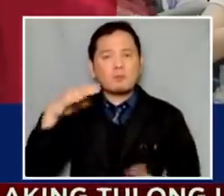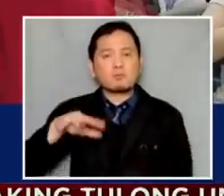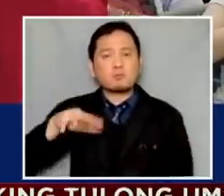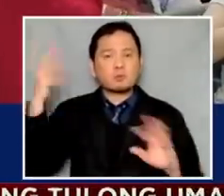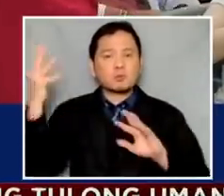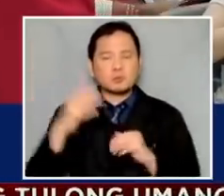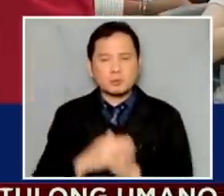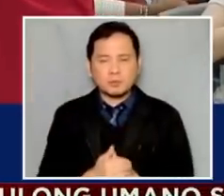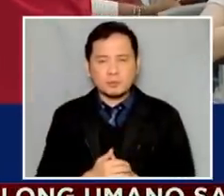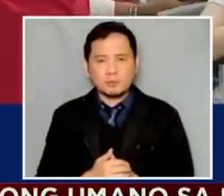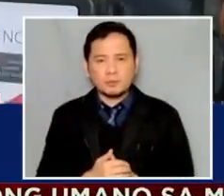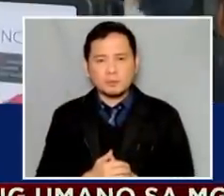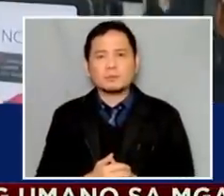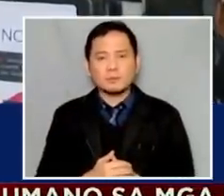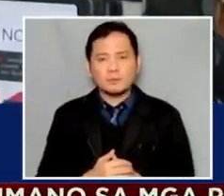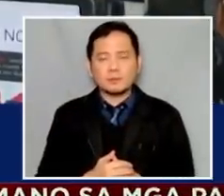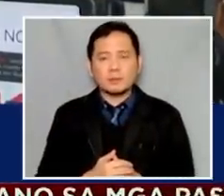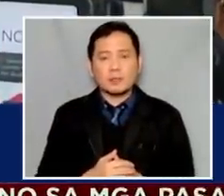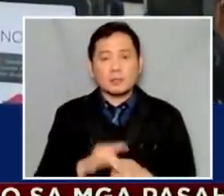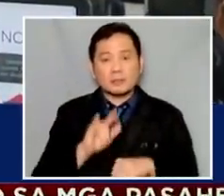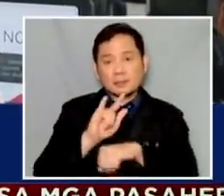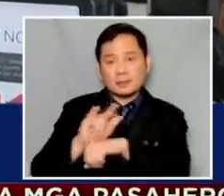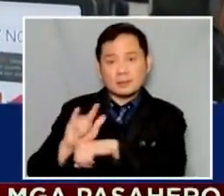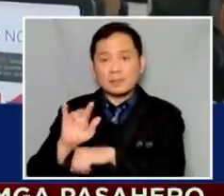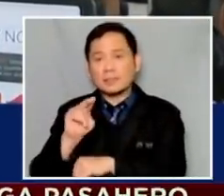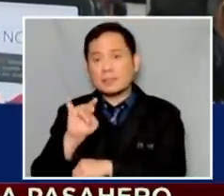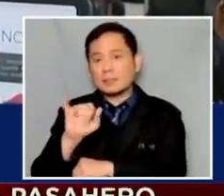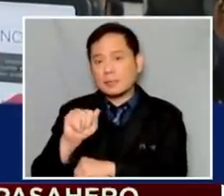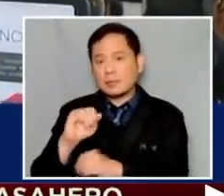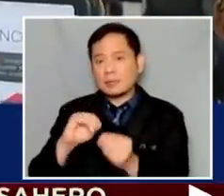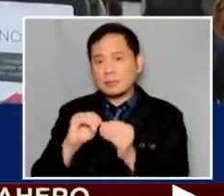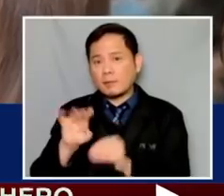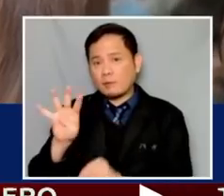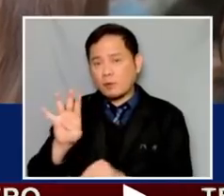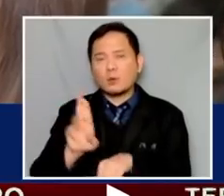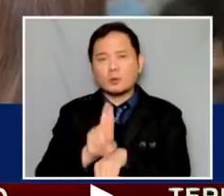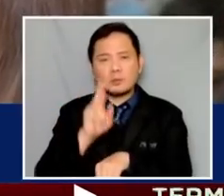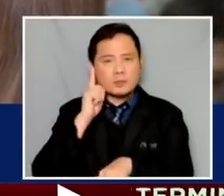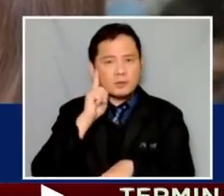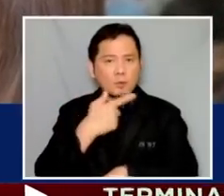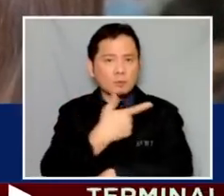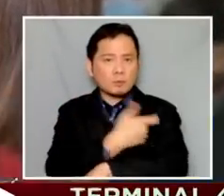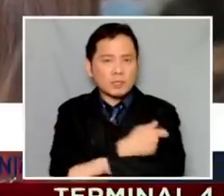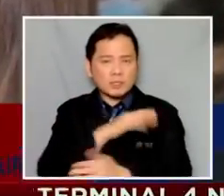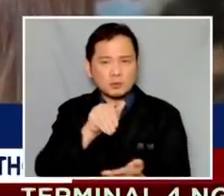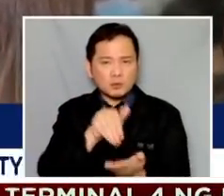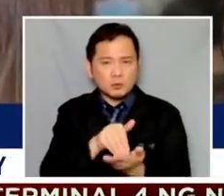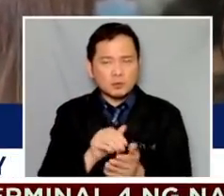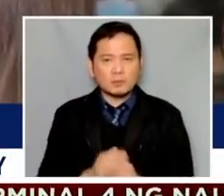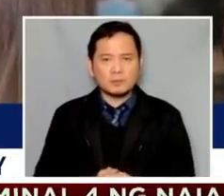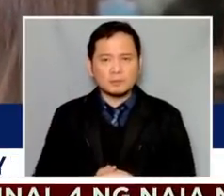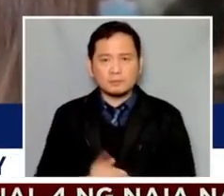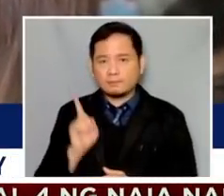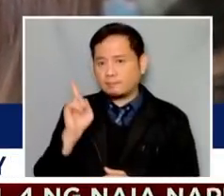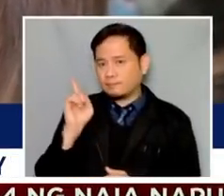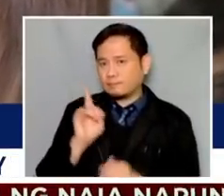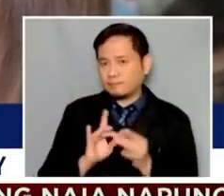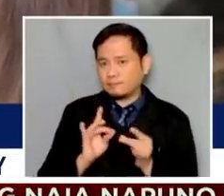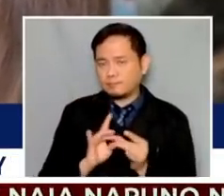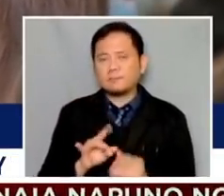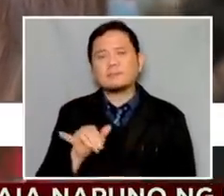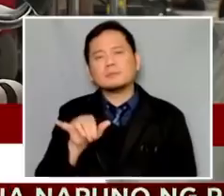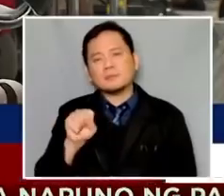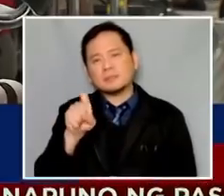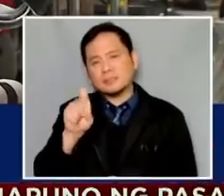ng Terminal 4 kanina na dati ginamit bilang vaccination site. Ngayon ho ay kailangan na ho talaga para maibsan naman po